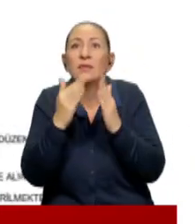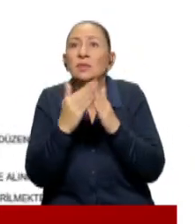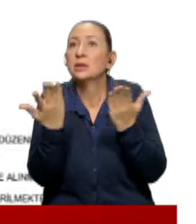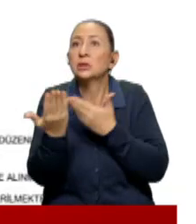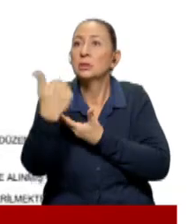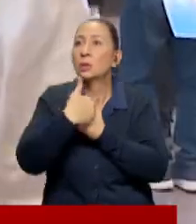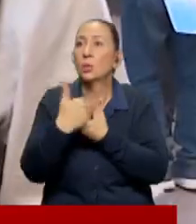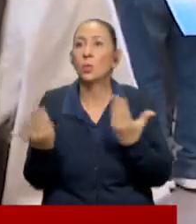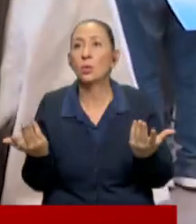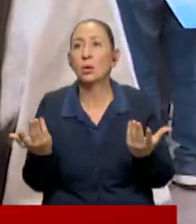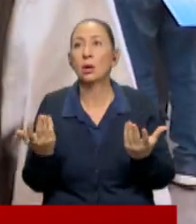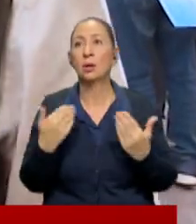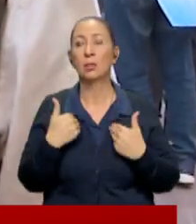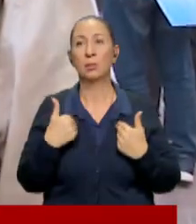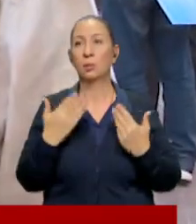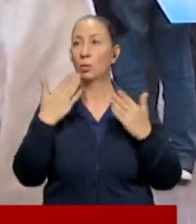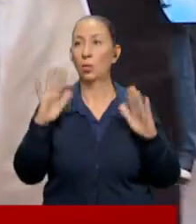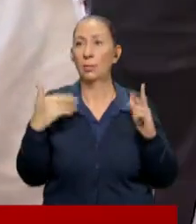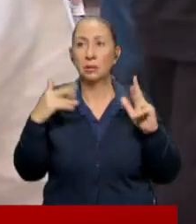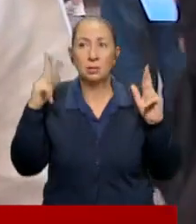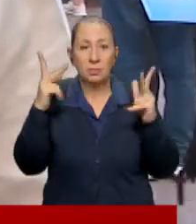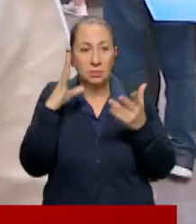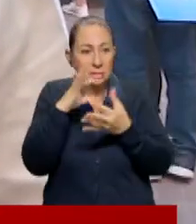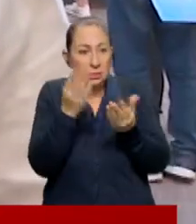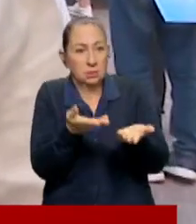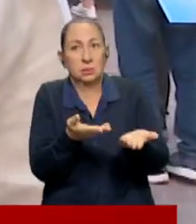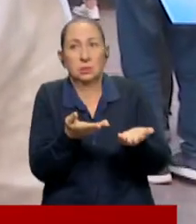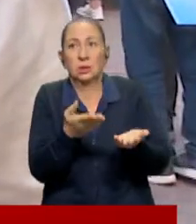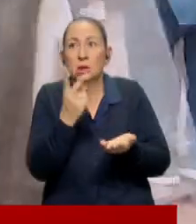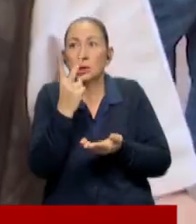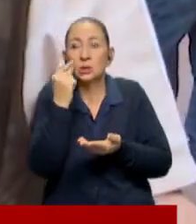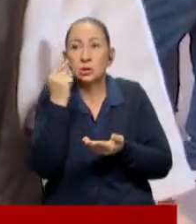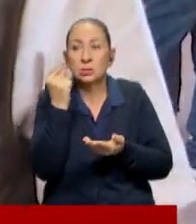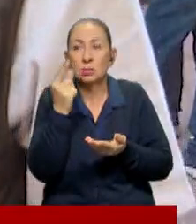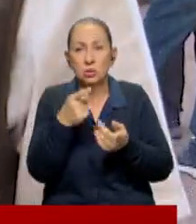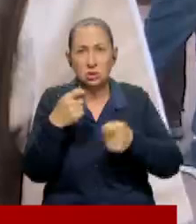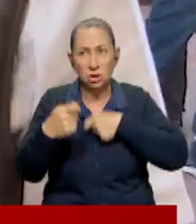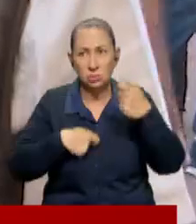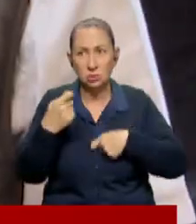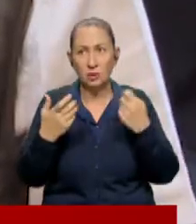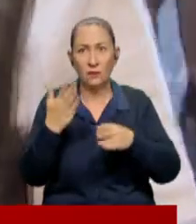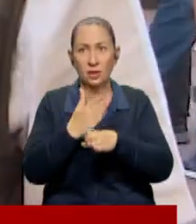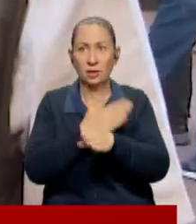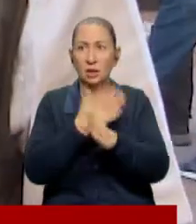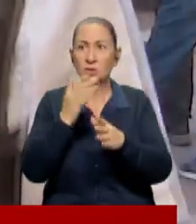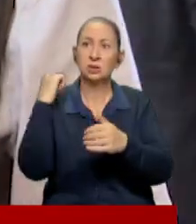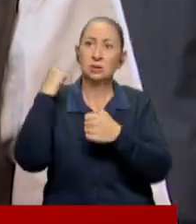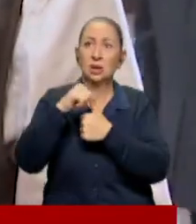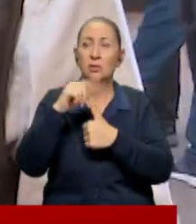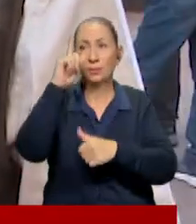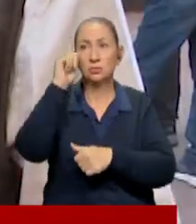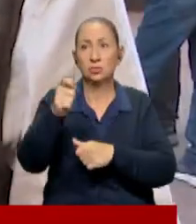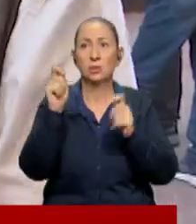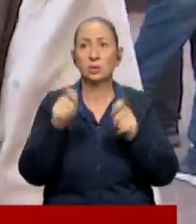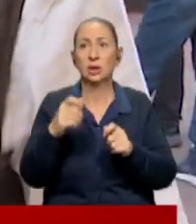evimizde nasıl görünüyor? Diyor ki benim yok diyor, ben tanımadığım insanlar diyor, iki kişi. Böyle saçma sapan şey, vatandaş tekrardan